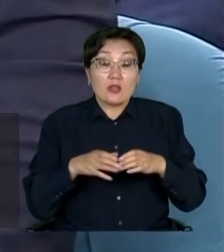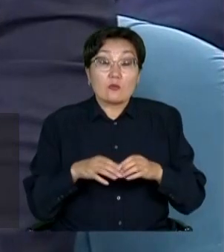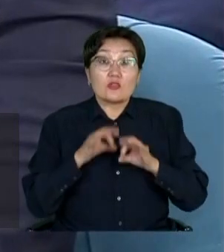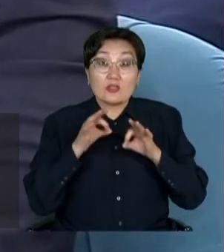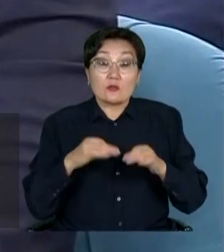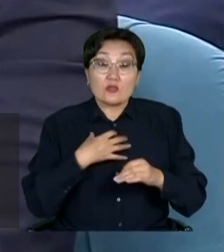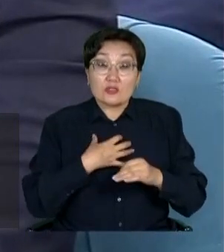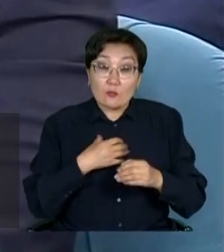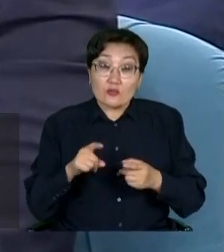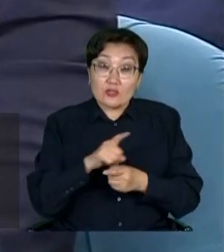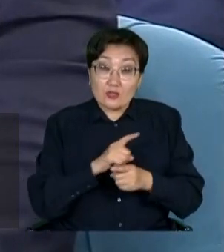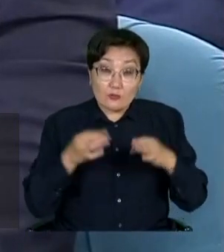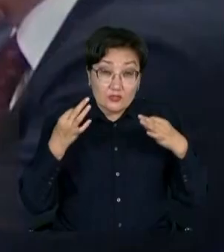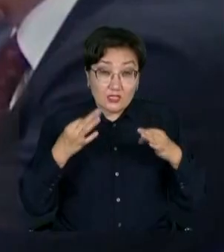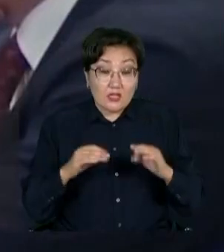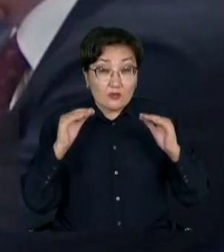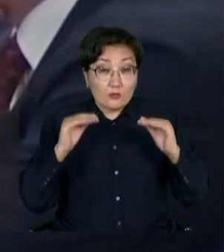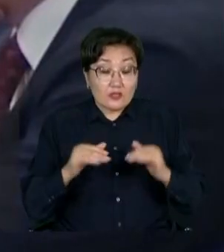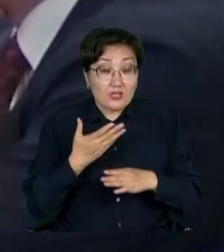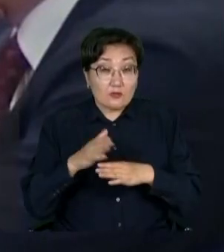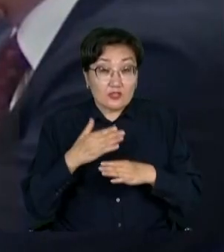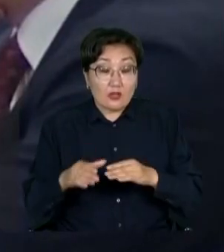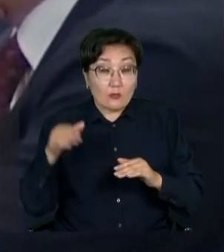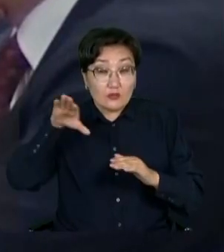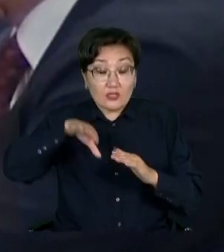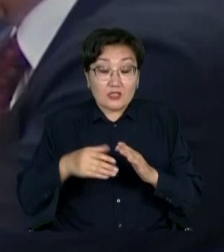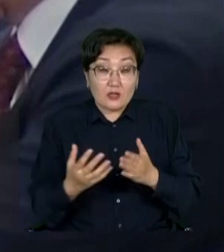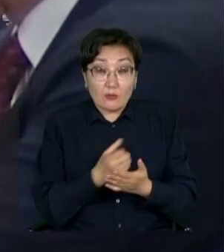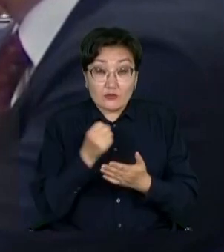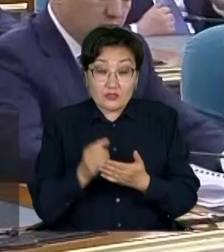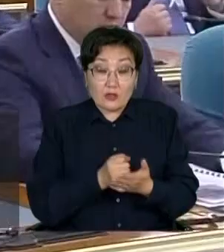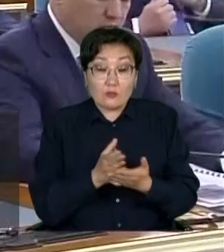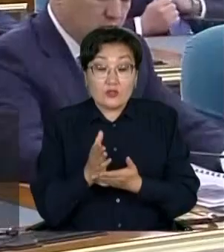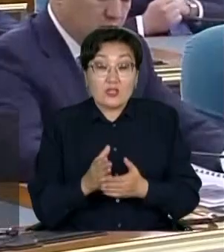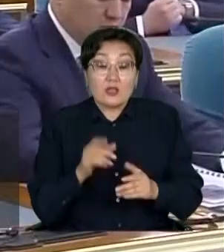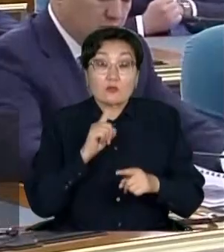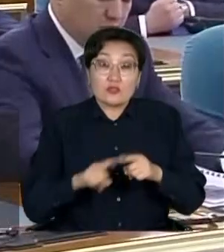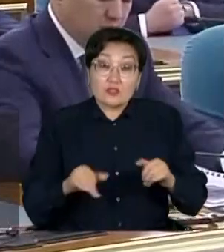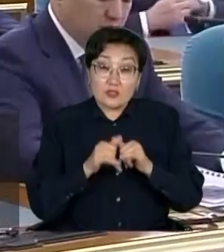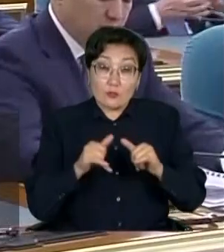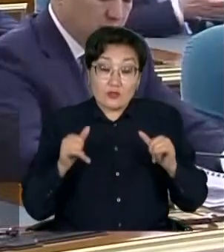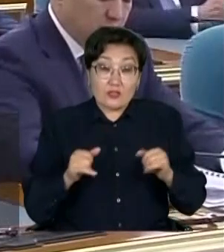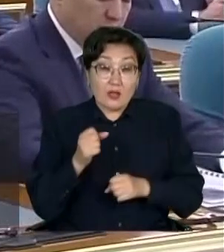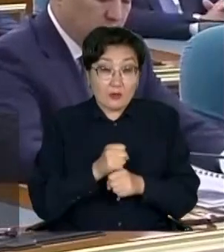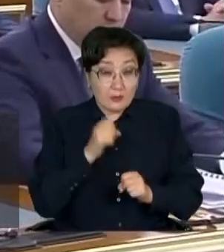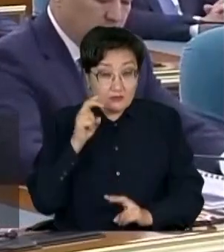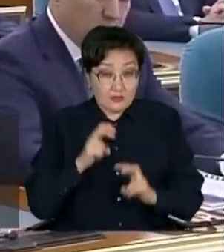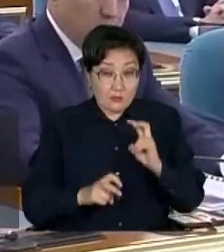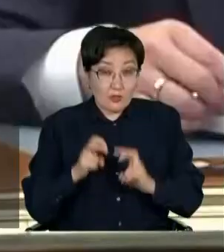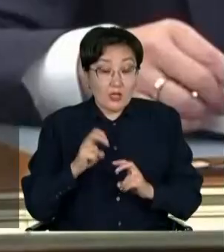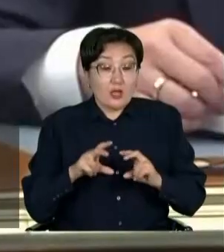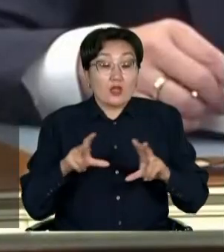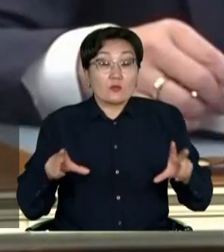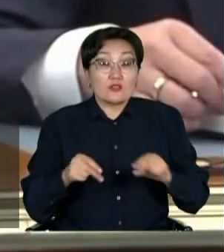структурные изменения уже позволили снизить долю горнодобывающего сектора и ускорить темпы роста обрабатывающей промышленности. А